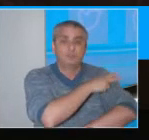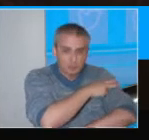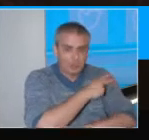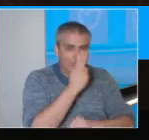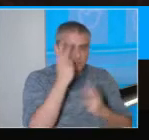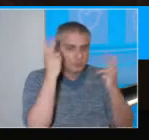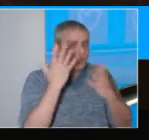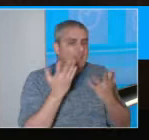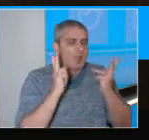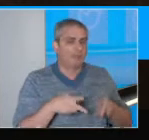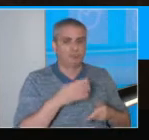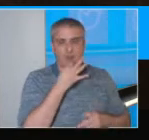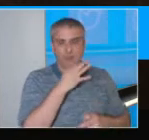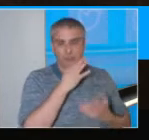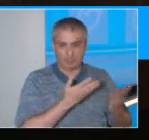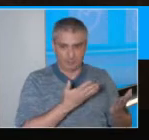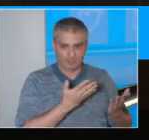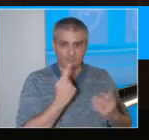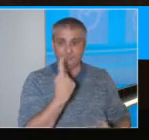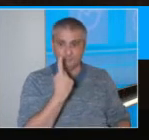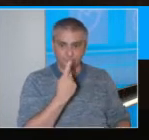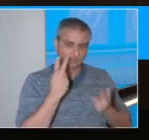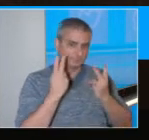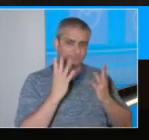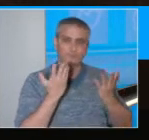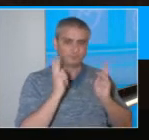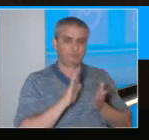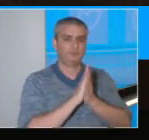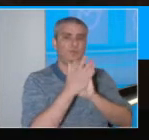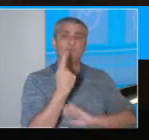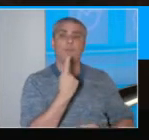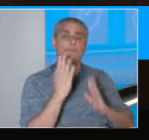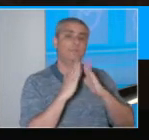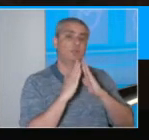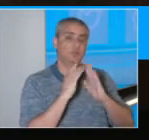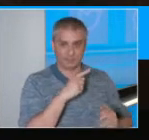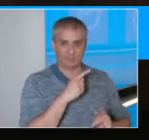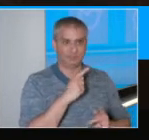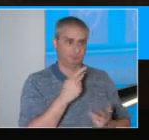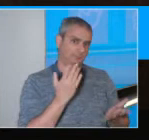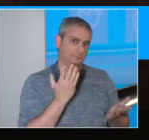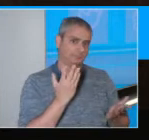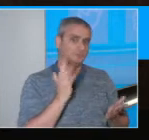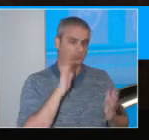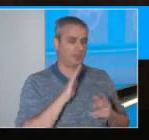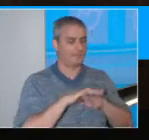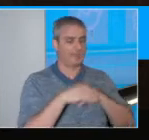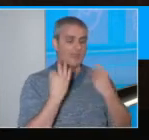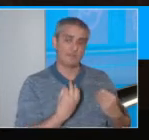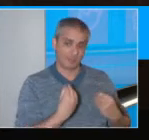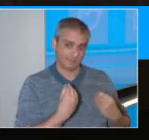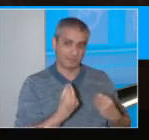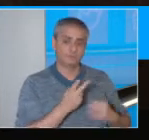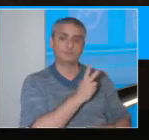לנסות ולהבין איך אפשר לייעל את הבידוד, ובעיקר איך אפשר להפוך את הבידוד הביתי לכזה שהוא גם אפקטיבי.